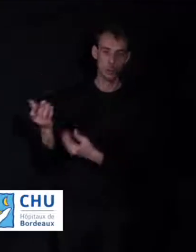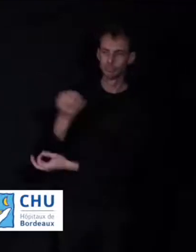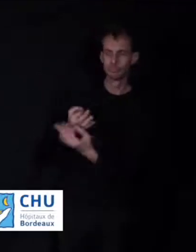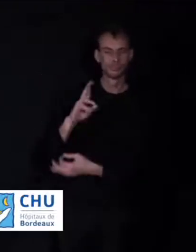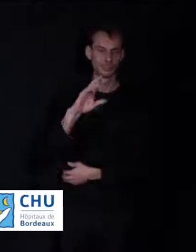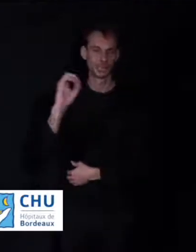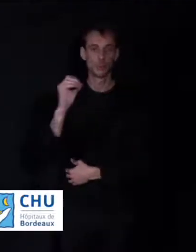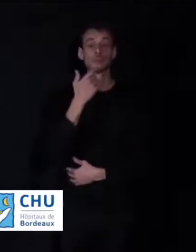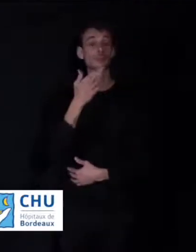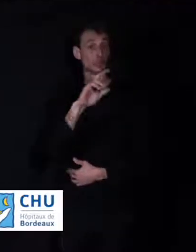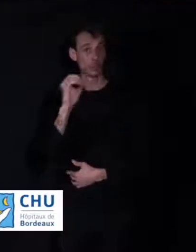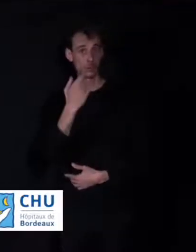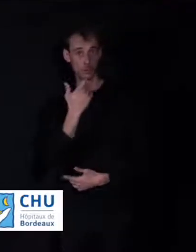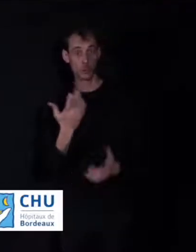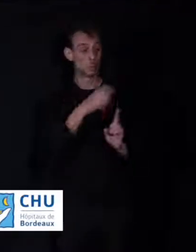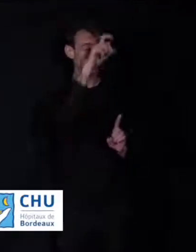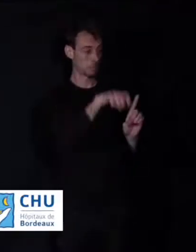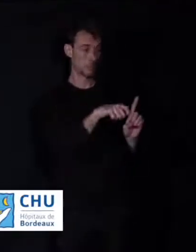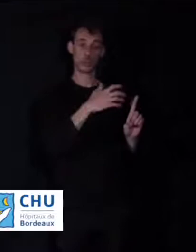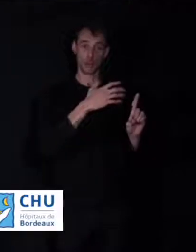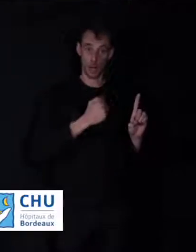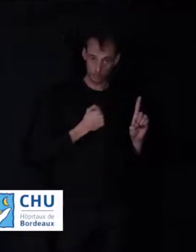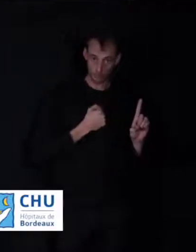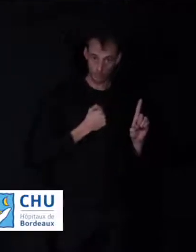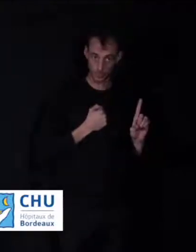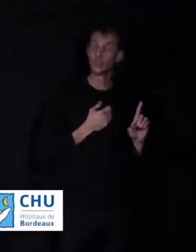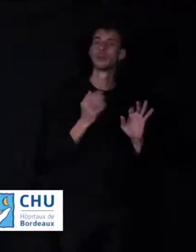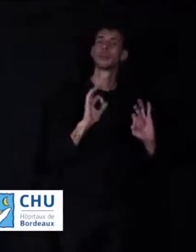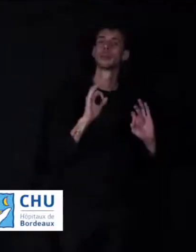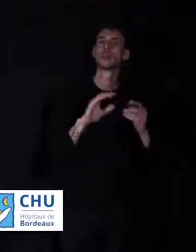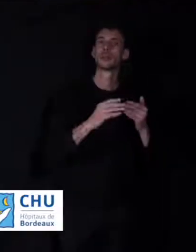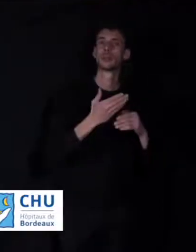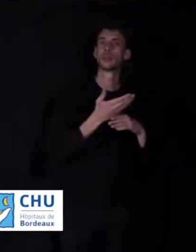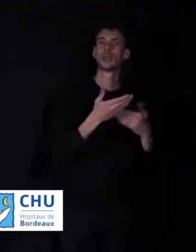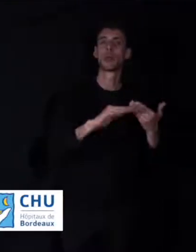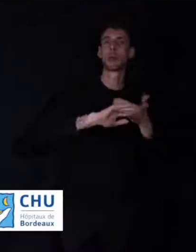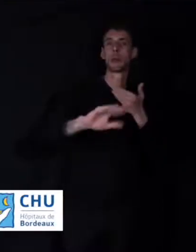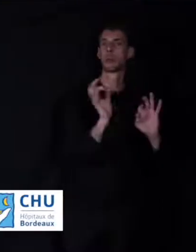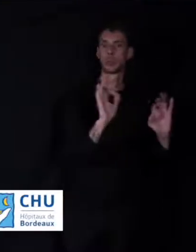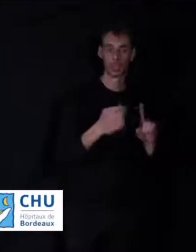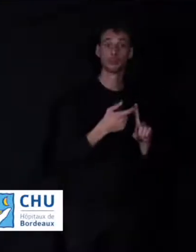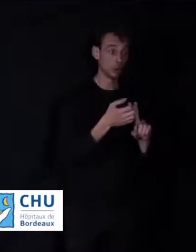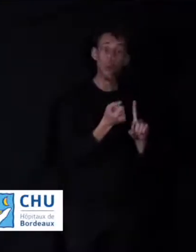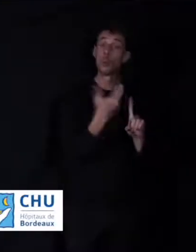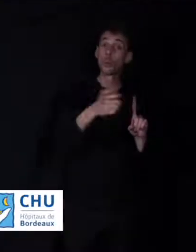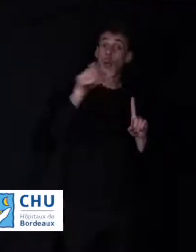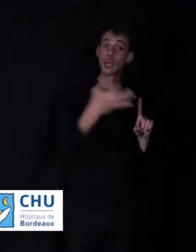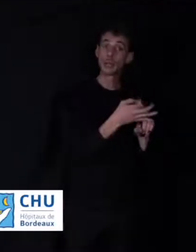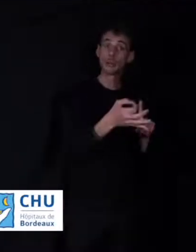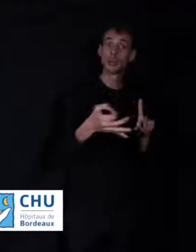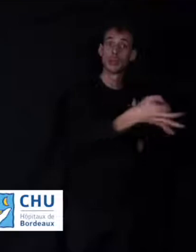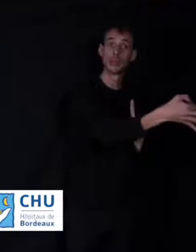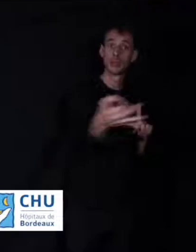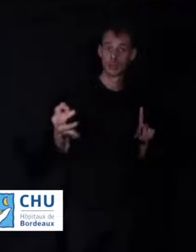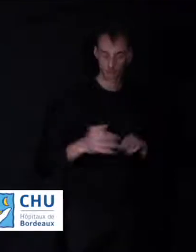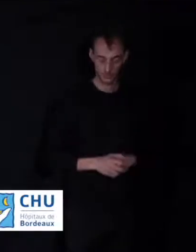combien une personne contaminée en l'absence de gestes barrières va contaminer d'autres personnes. Et on estime que